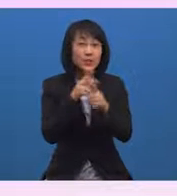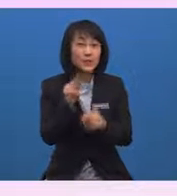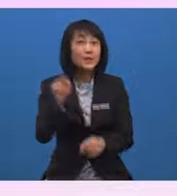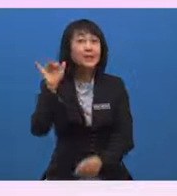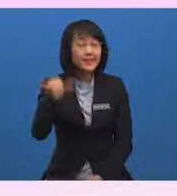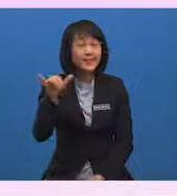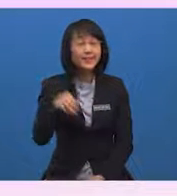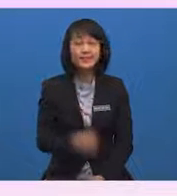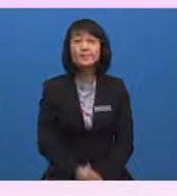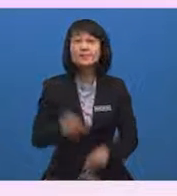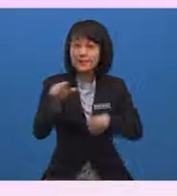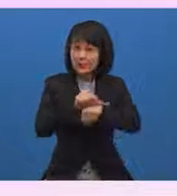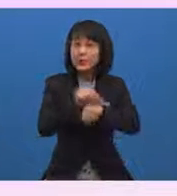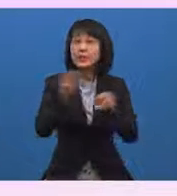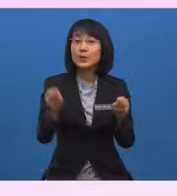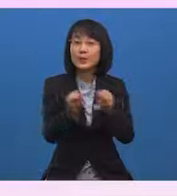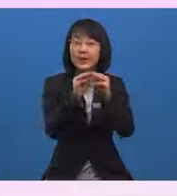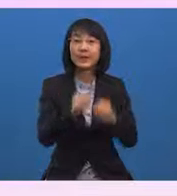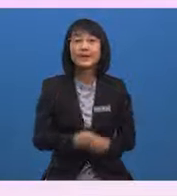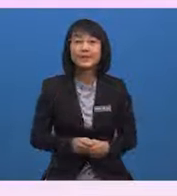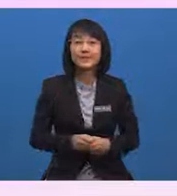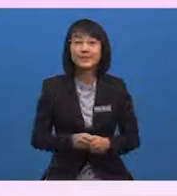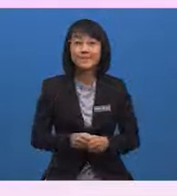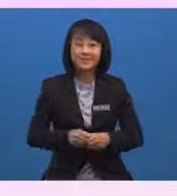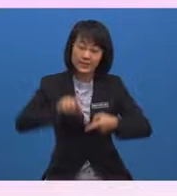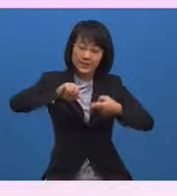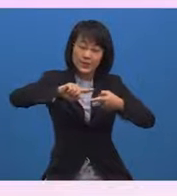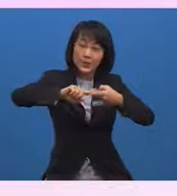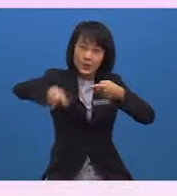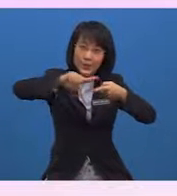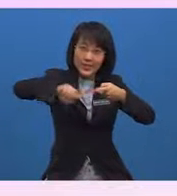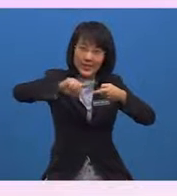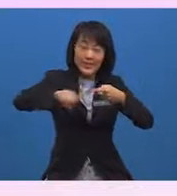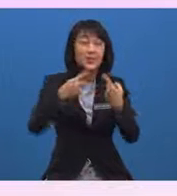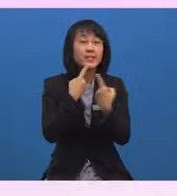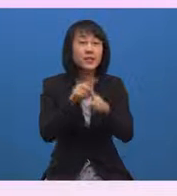adalah objek yang menggunakan magnet. Guli, jawapannya tidak.